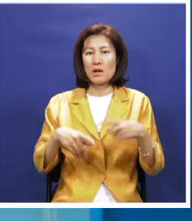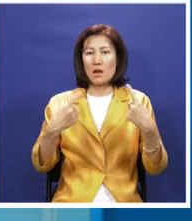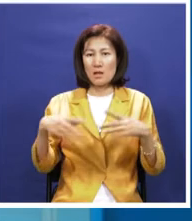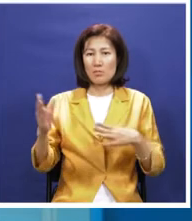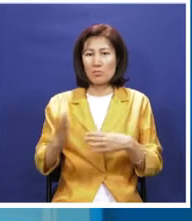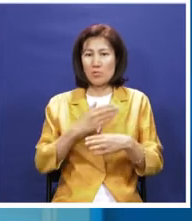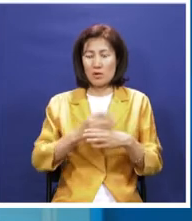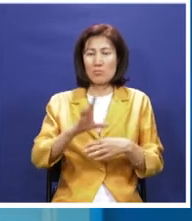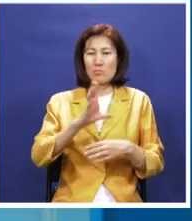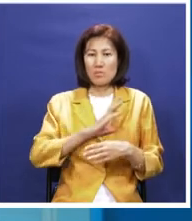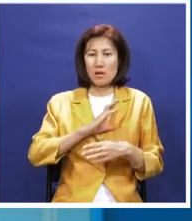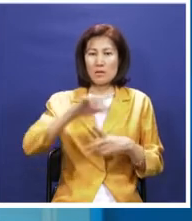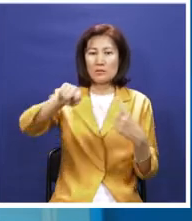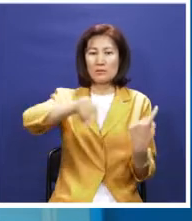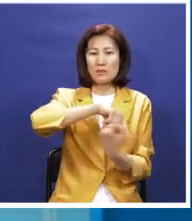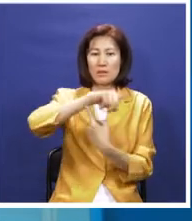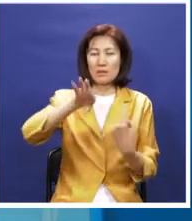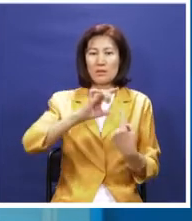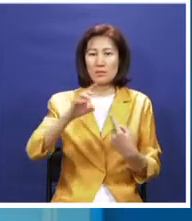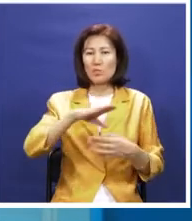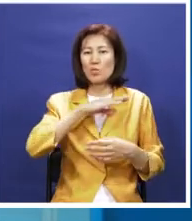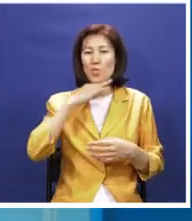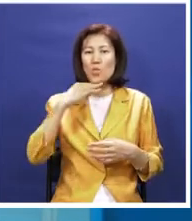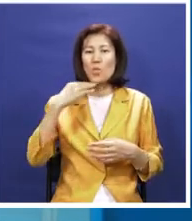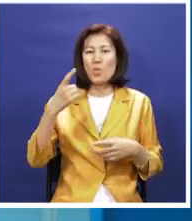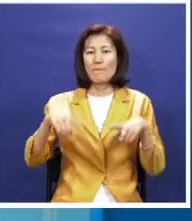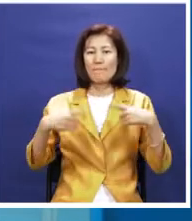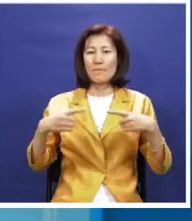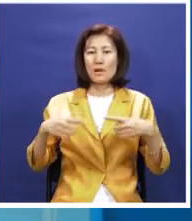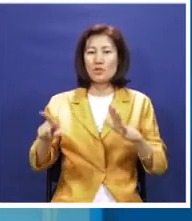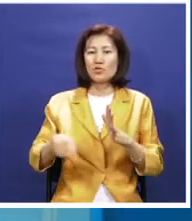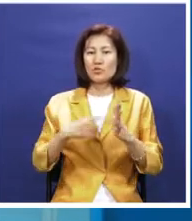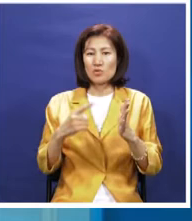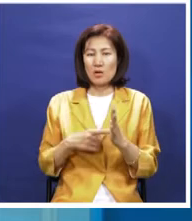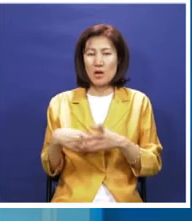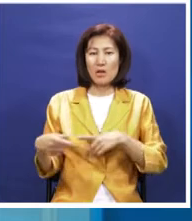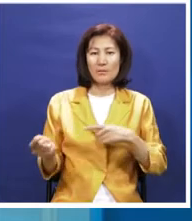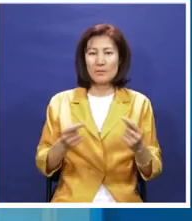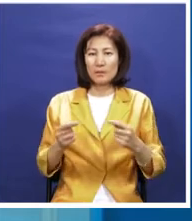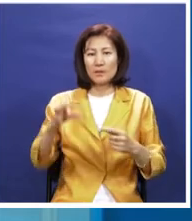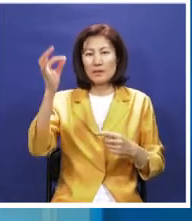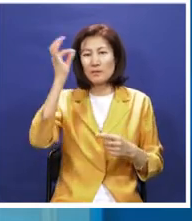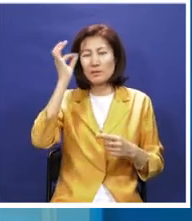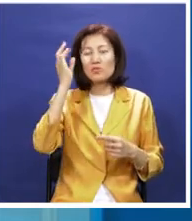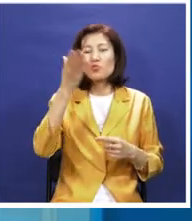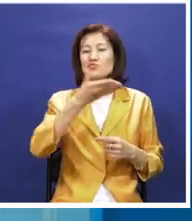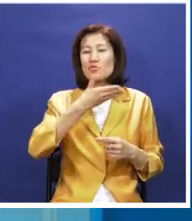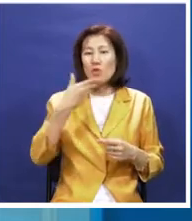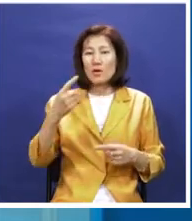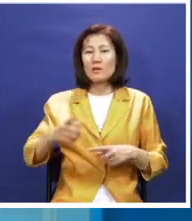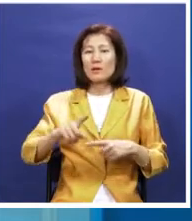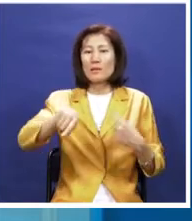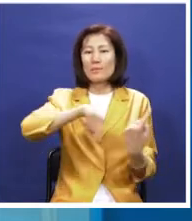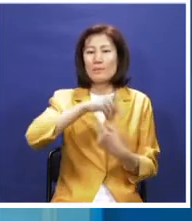екен. Одан бөлек кәсіпорындардың өндіріс көлемі көбіне өнімге немесе нарықтың сұранысына байланысты екені ескерілмеген. Ендігі жерде